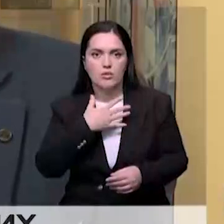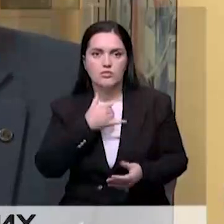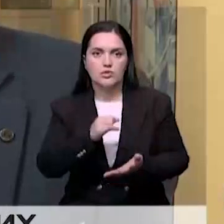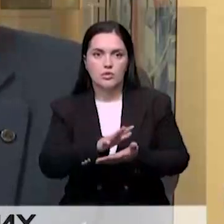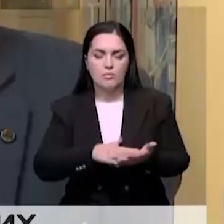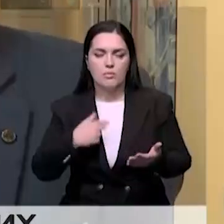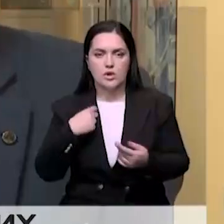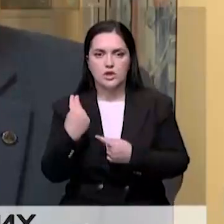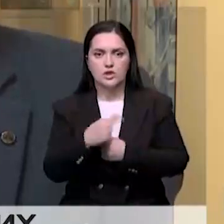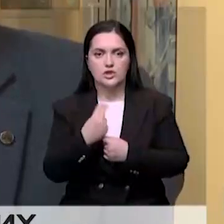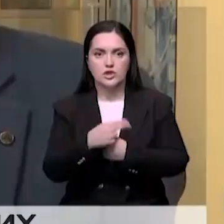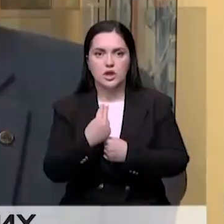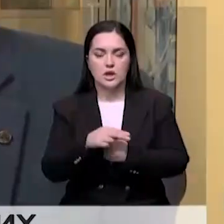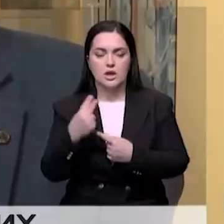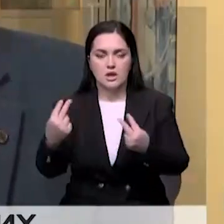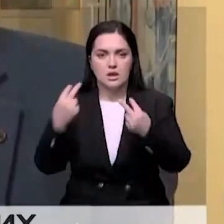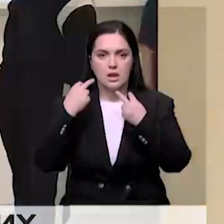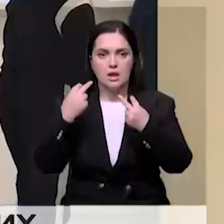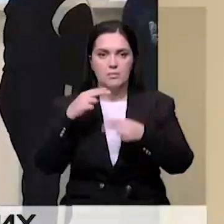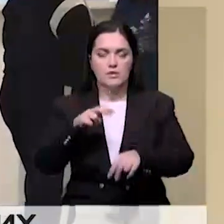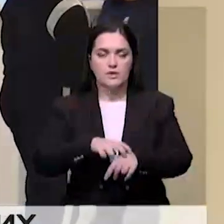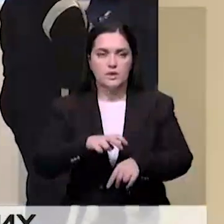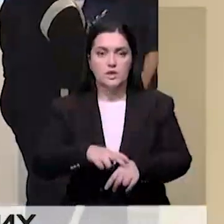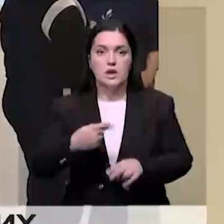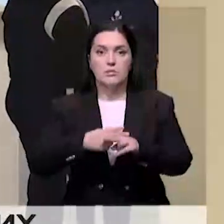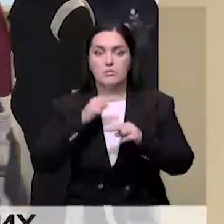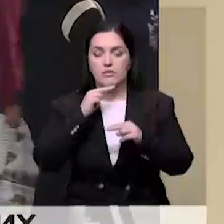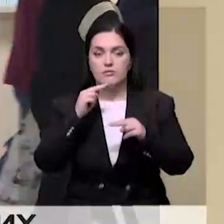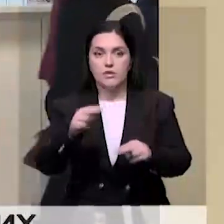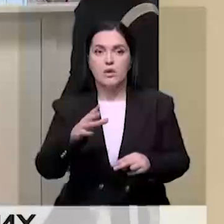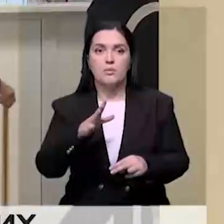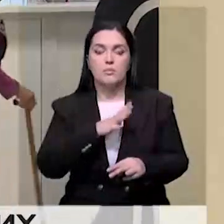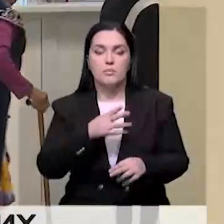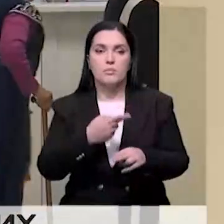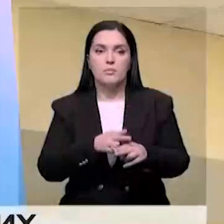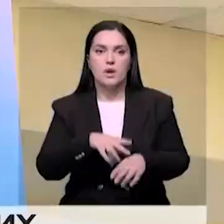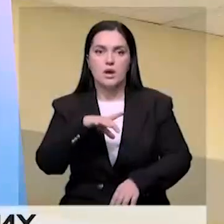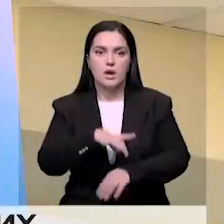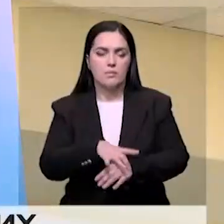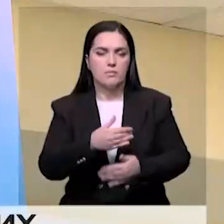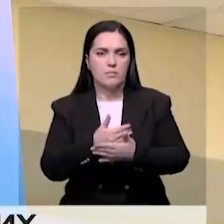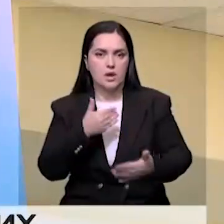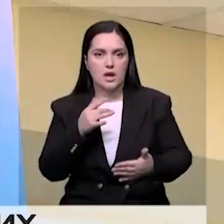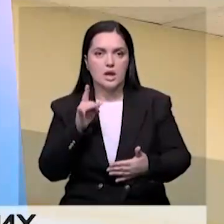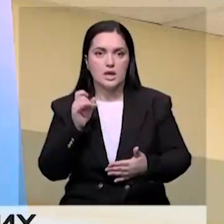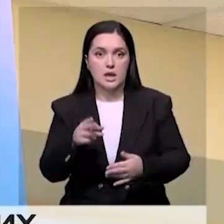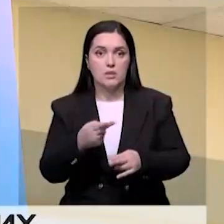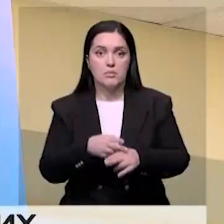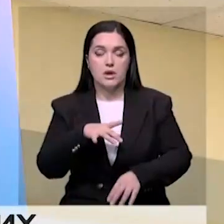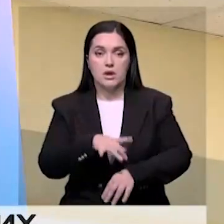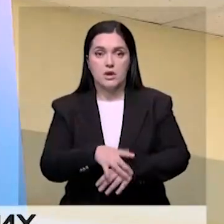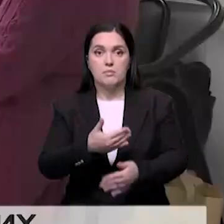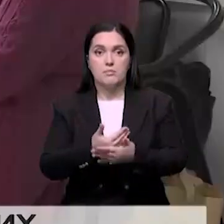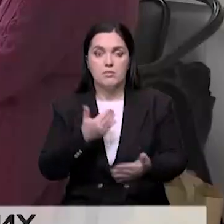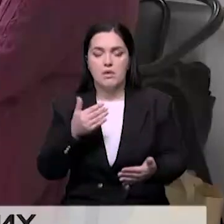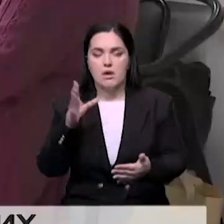курс восстановительного лечения. Наблюдаюсь у наших врачей. Особое внимание в области уделяют скринингу и выявлению рака на ранней стадии. Ведь именно на этом этапе у